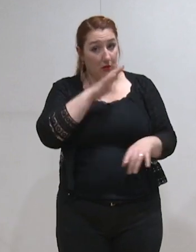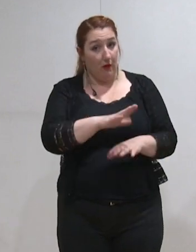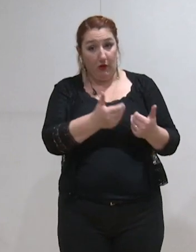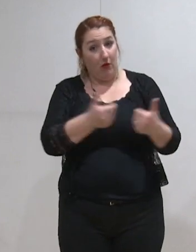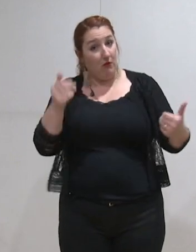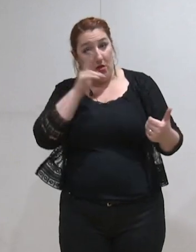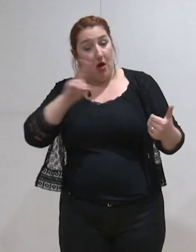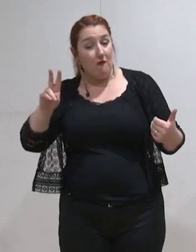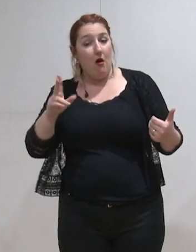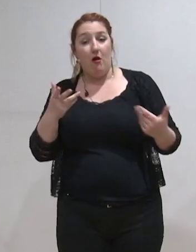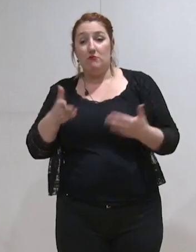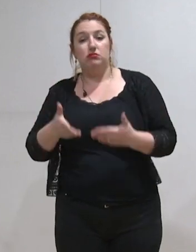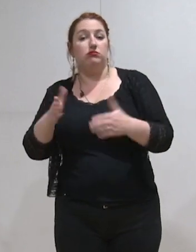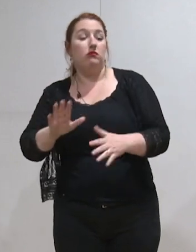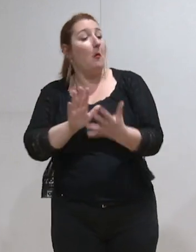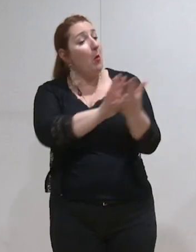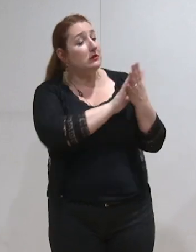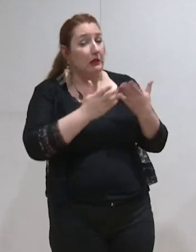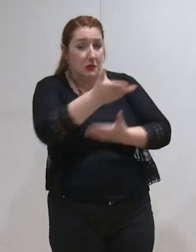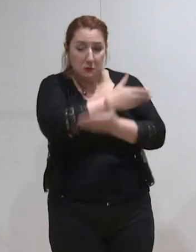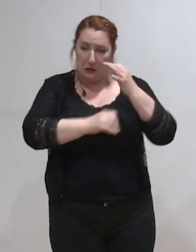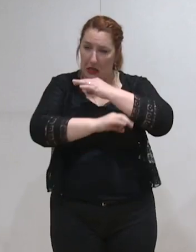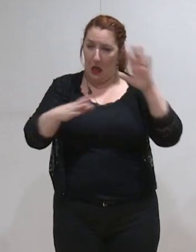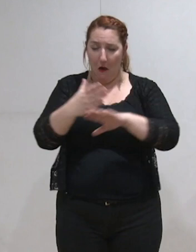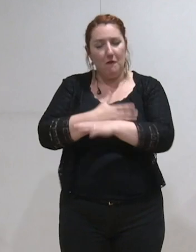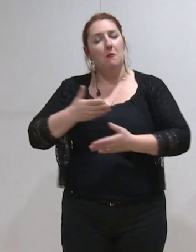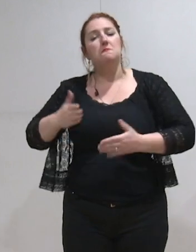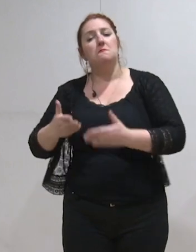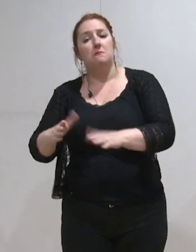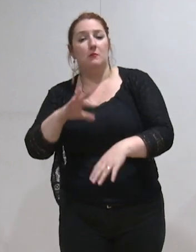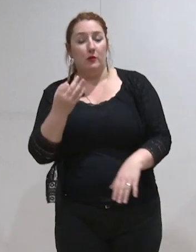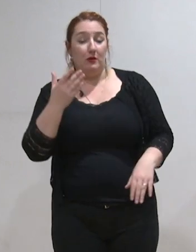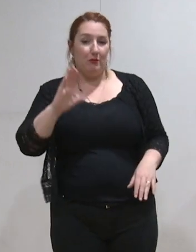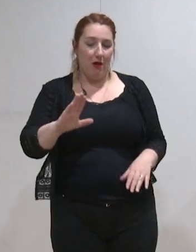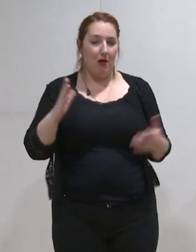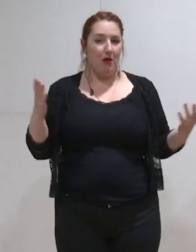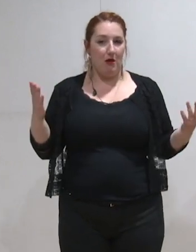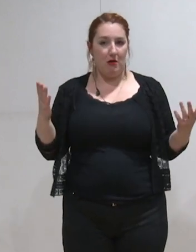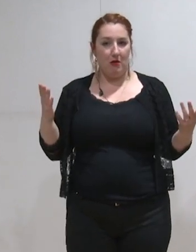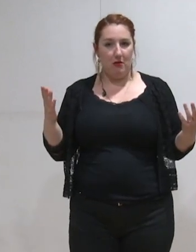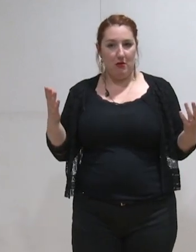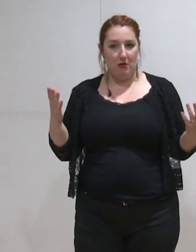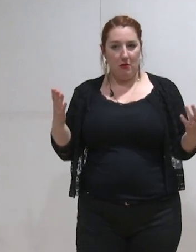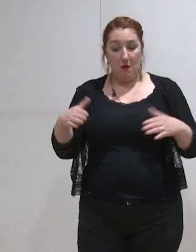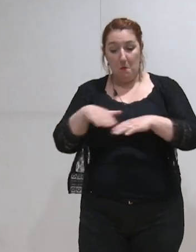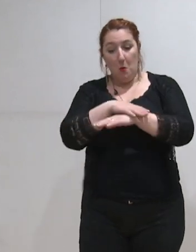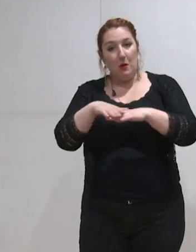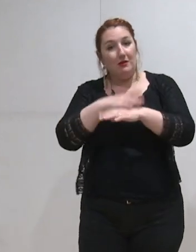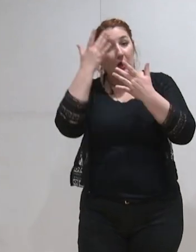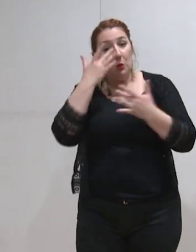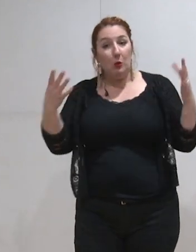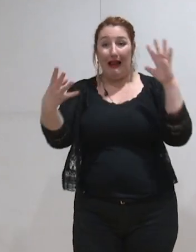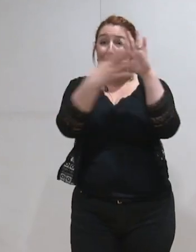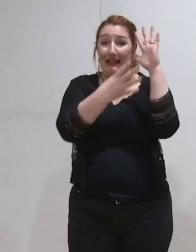dehors de toute concertation mais on a toujours pas les critères d'une politique